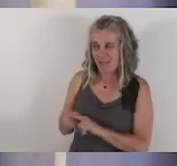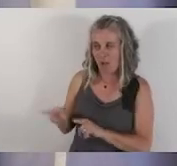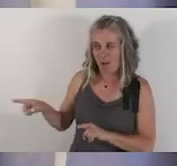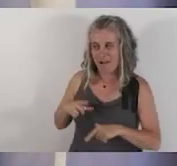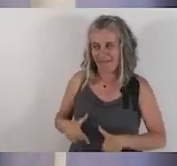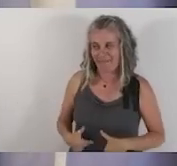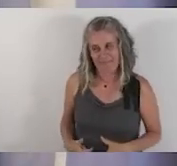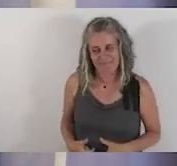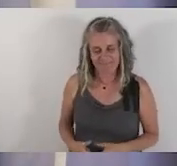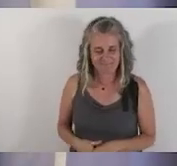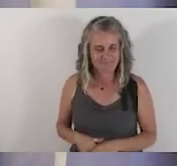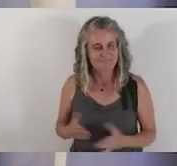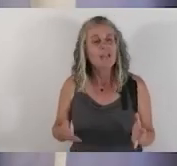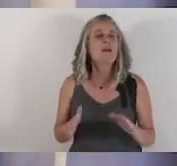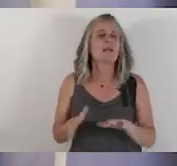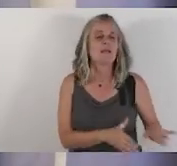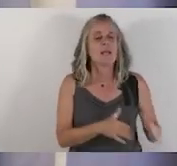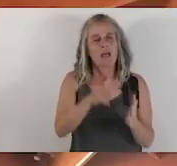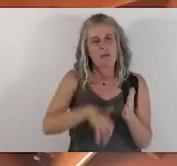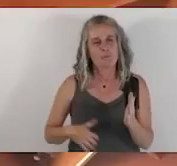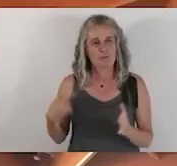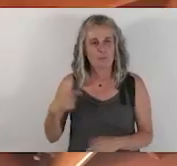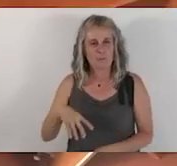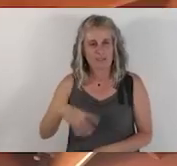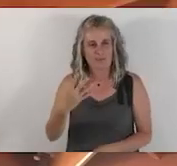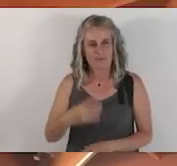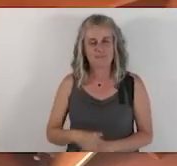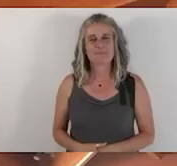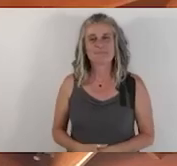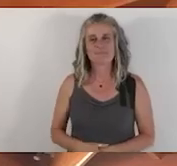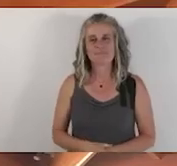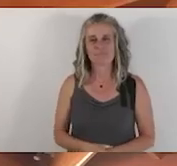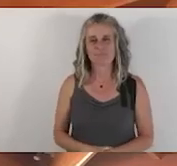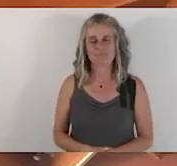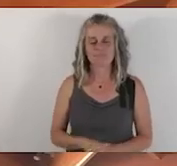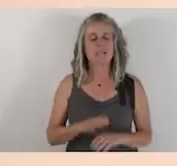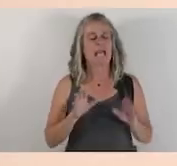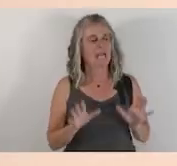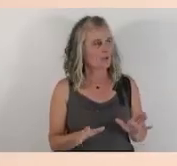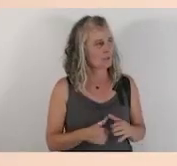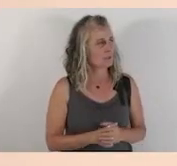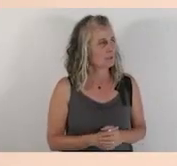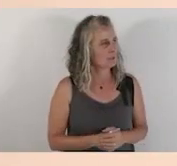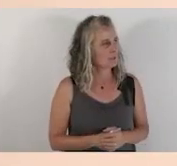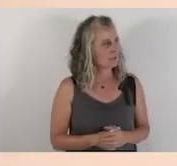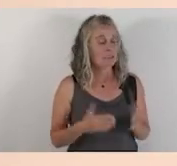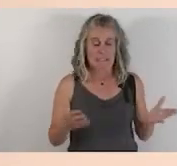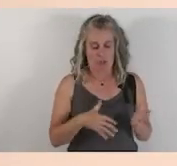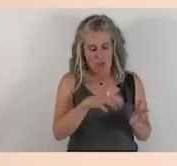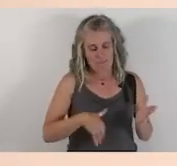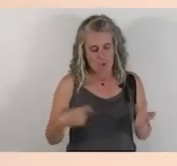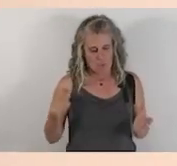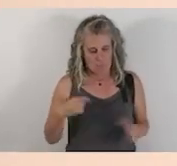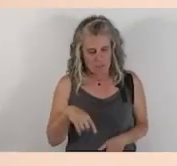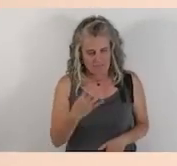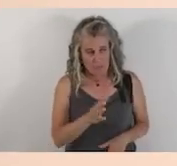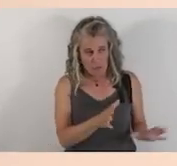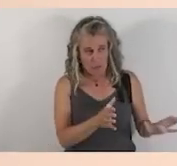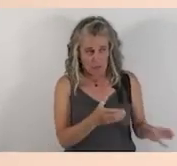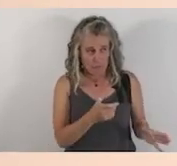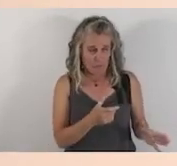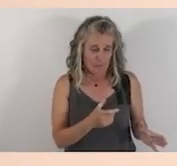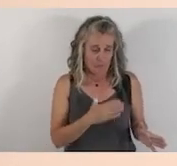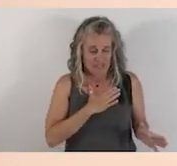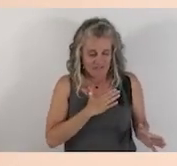Le numéro 14. Alors... Dans le cadre de, chers collègues, Madame la Maire, cette fois-ci je suis